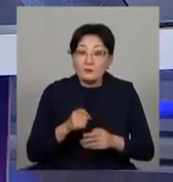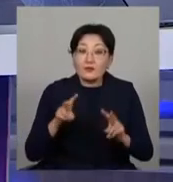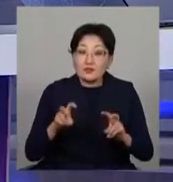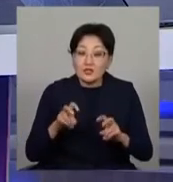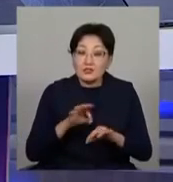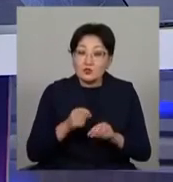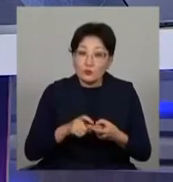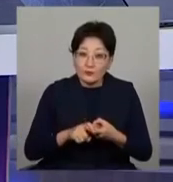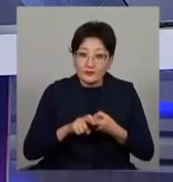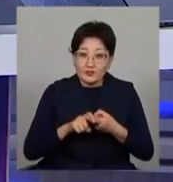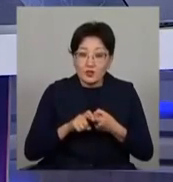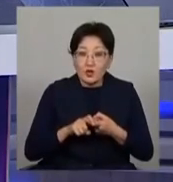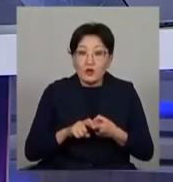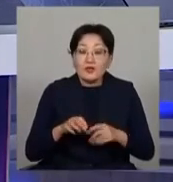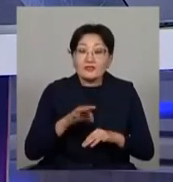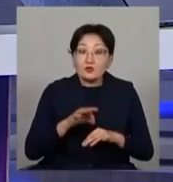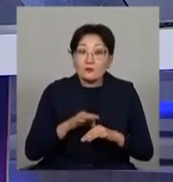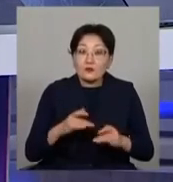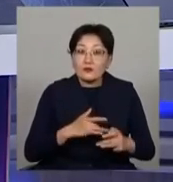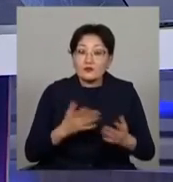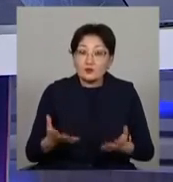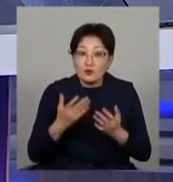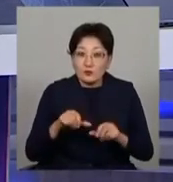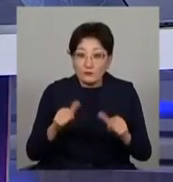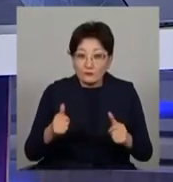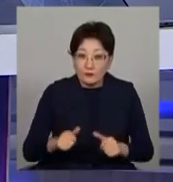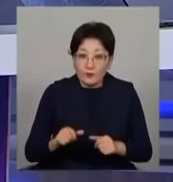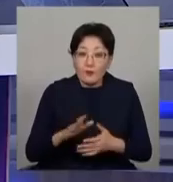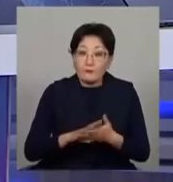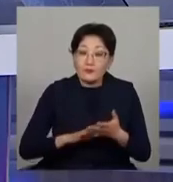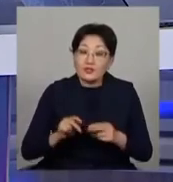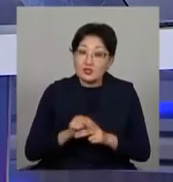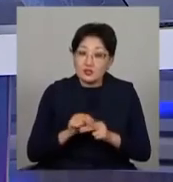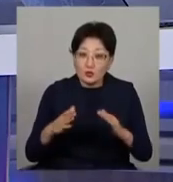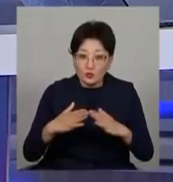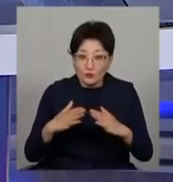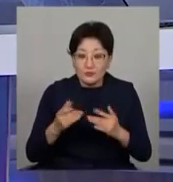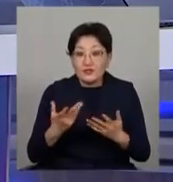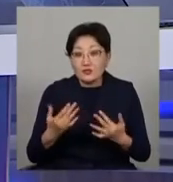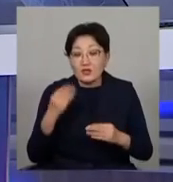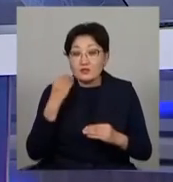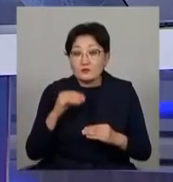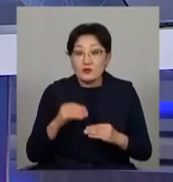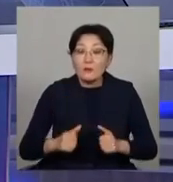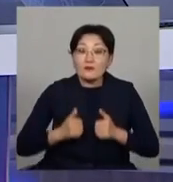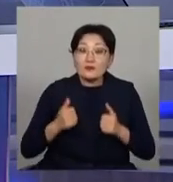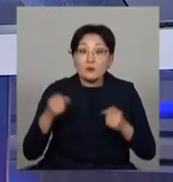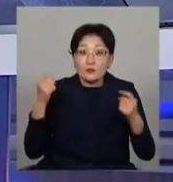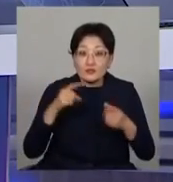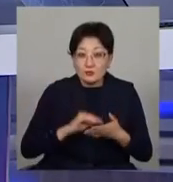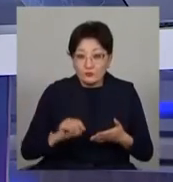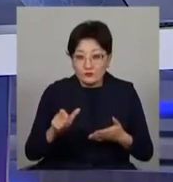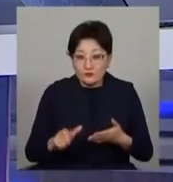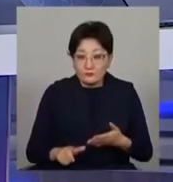диагнозом COVID-19, а вот заболевшие с легкой формой продолжают лечение на дому. Насколько оно эффективно, пытался выяснить